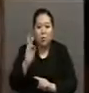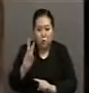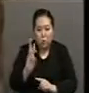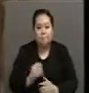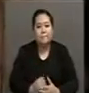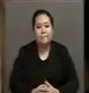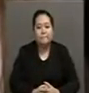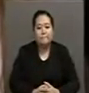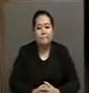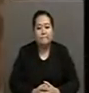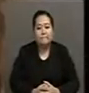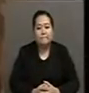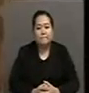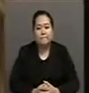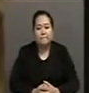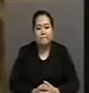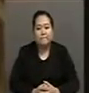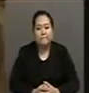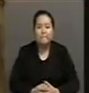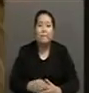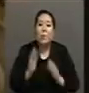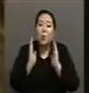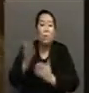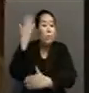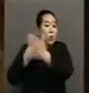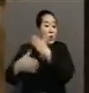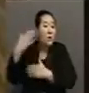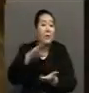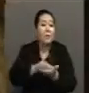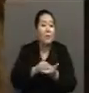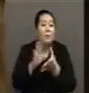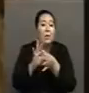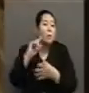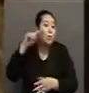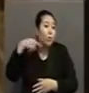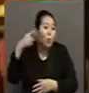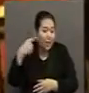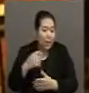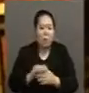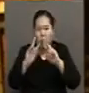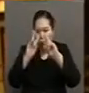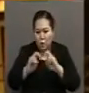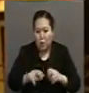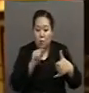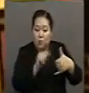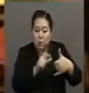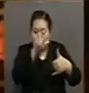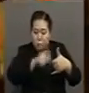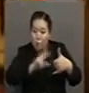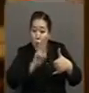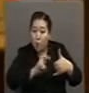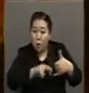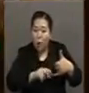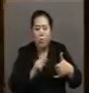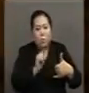ะในขณะที่คาร์ลส์เพอร์รัสซาแอนโทนีนักประวัติศาสตร์ด้านสุภาพสตรีหมายเลขหนึ่งเขาวิเคราะห์พฤติกรรมของนางทรัมป์บอกว่า